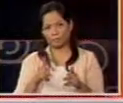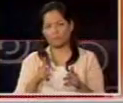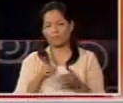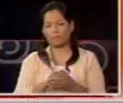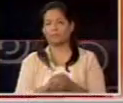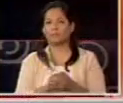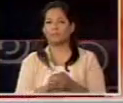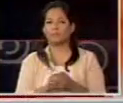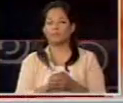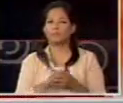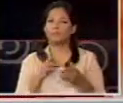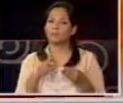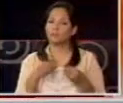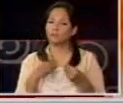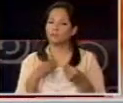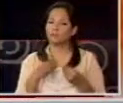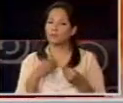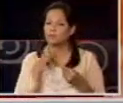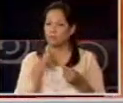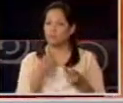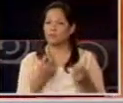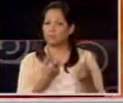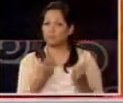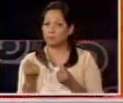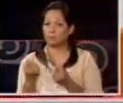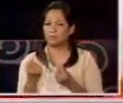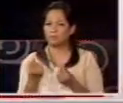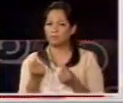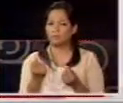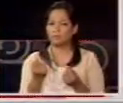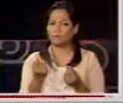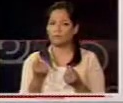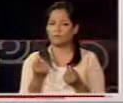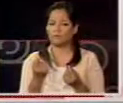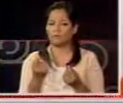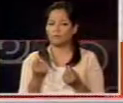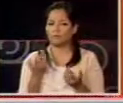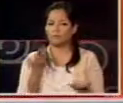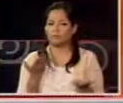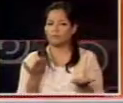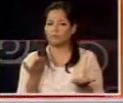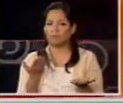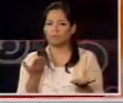liking. Ngayon, hindi po nila ginawa yon. Hindi naman po siguro